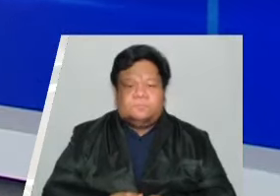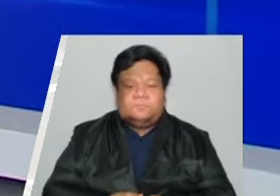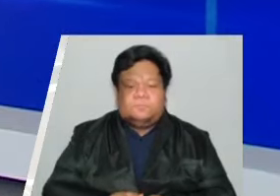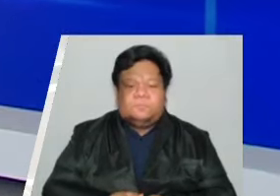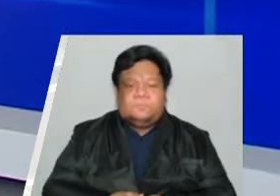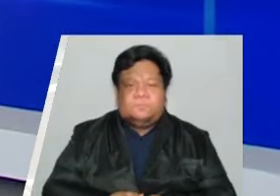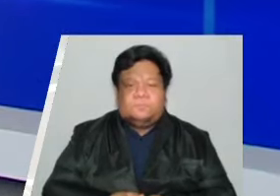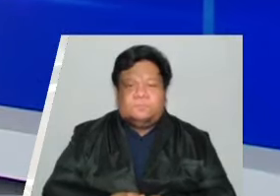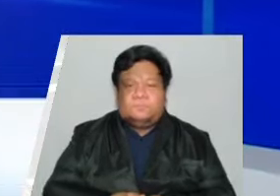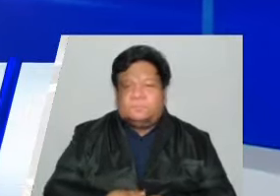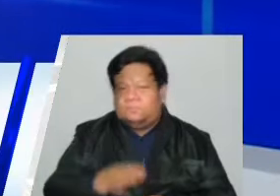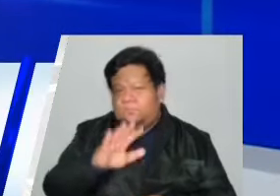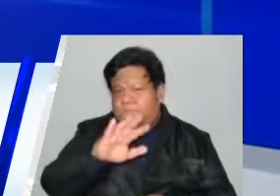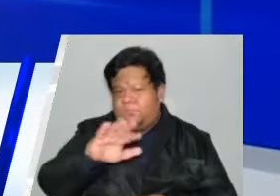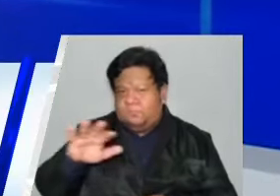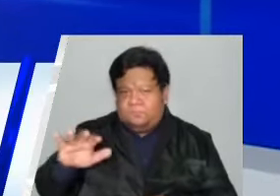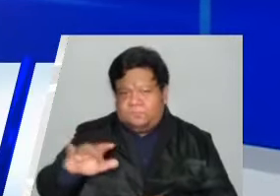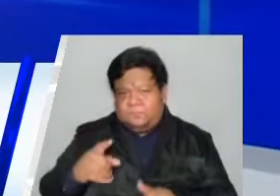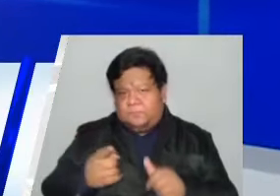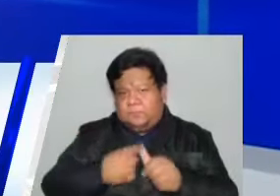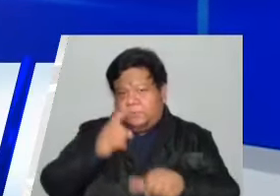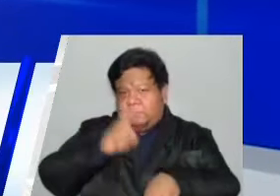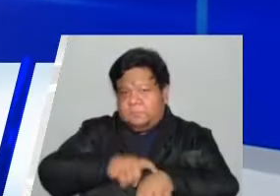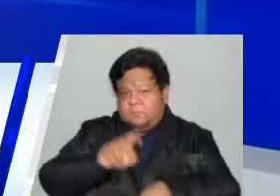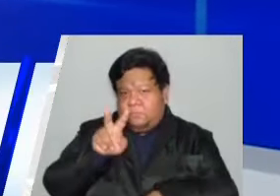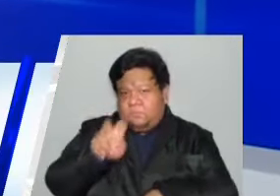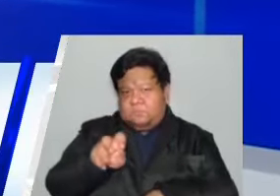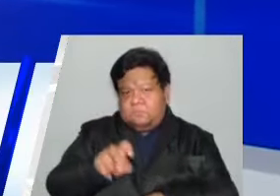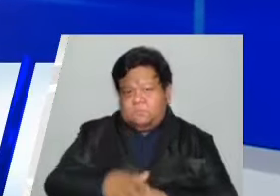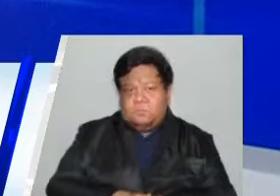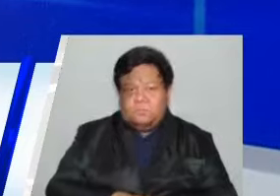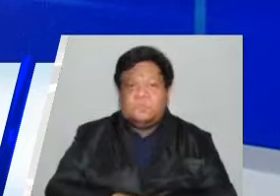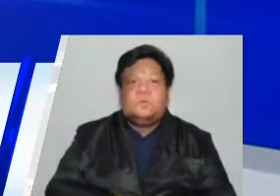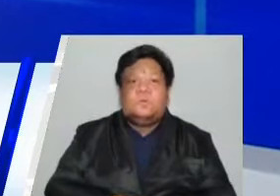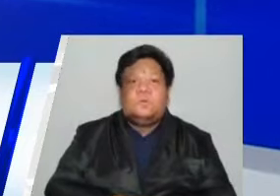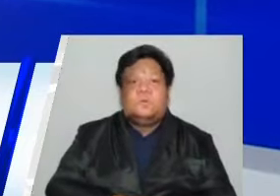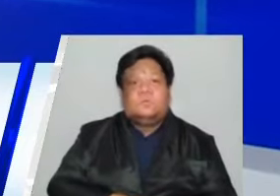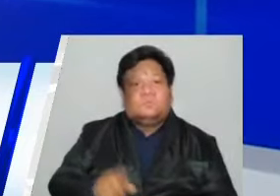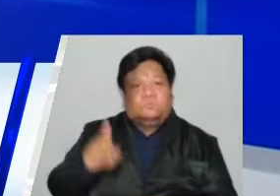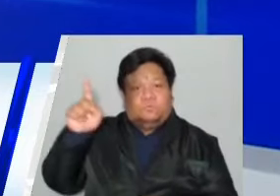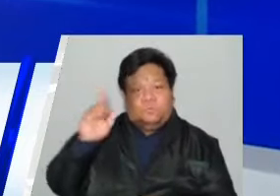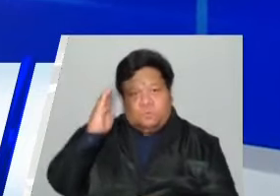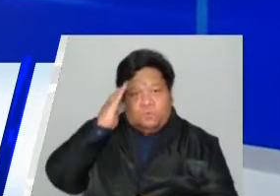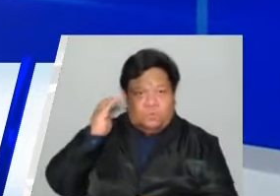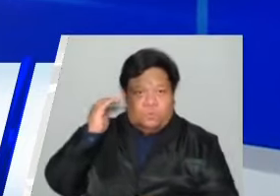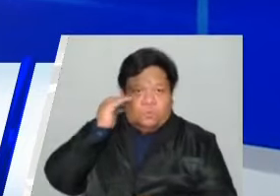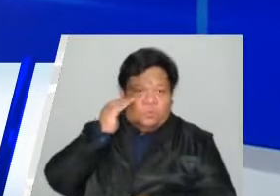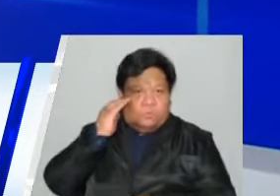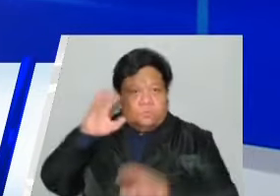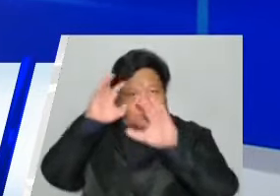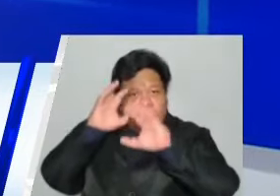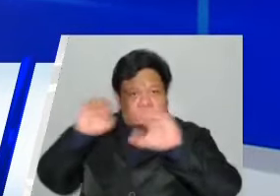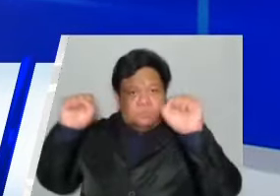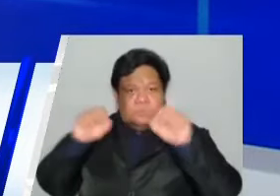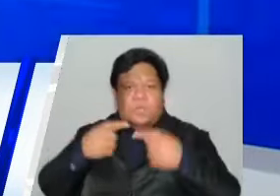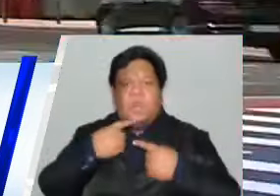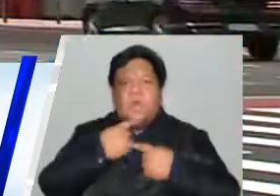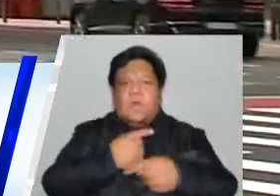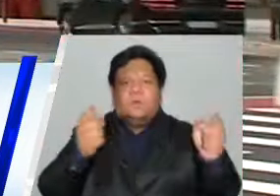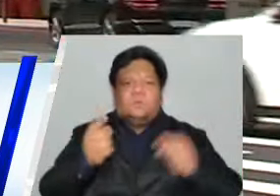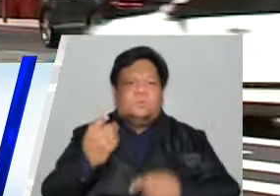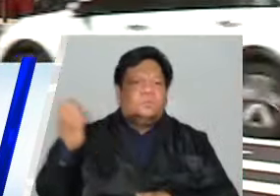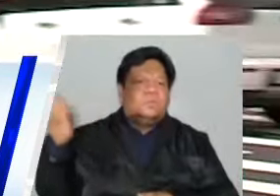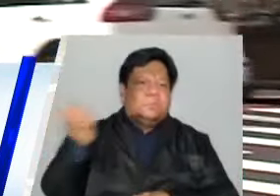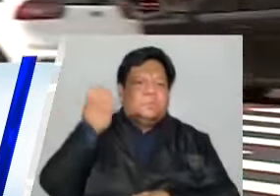puso bago sa saksi. Nagdeklara ang Pangulo ng South Korea na si Yoon Suk-yeol ng emergency martial law. Sinabi niya sa kanyang